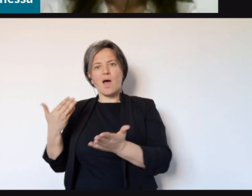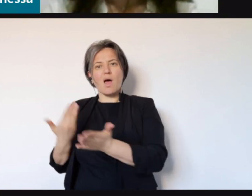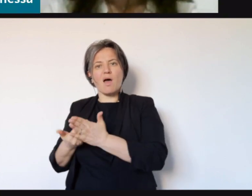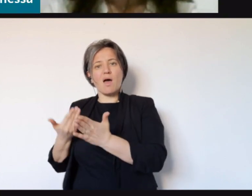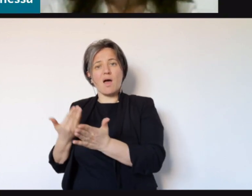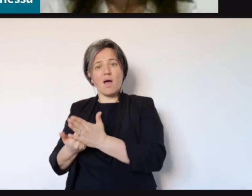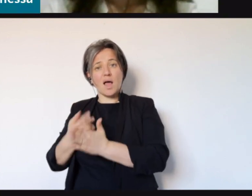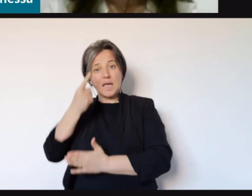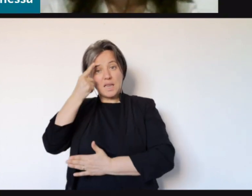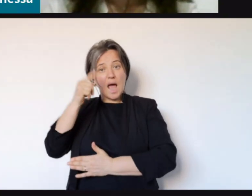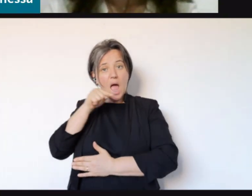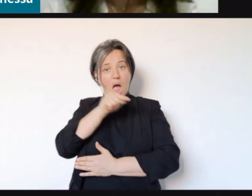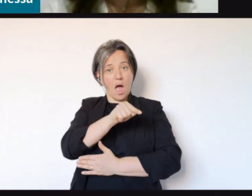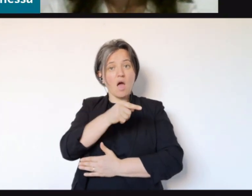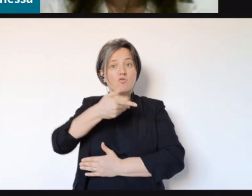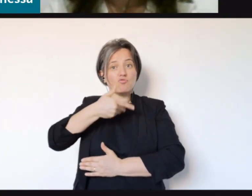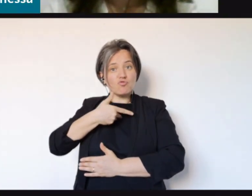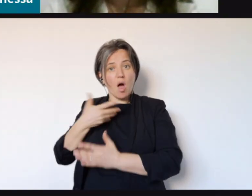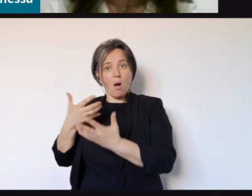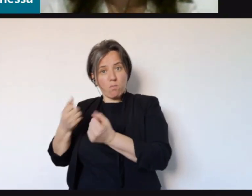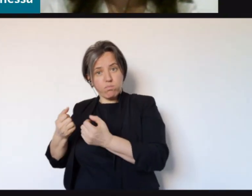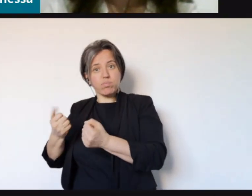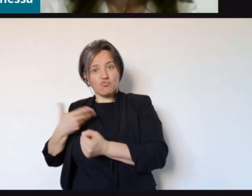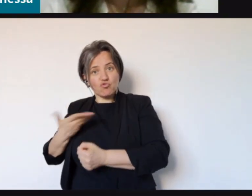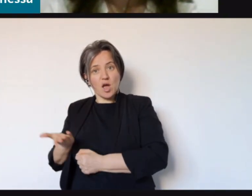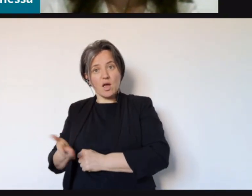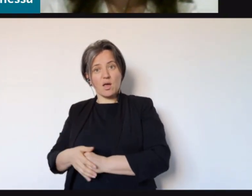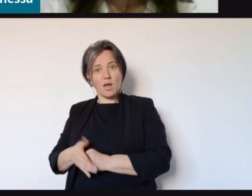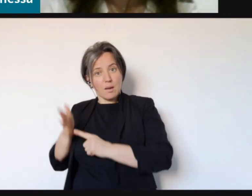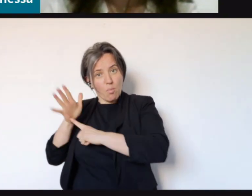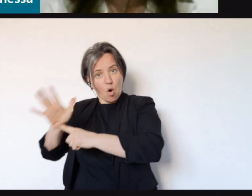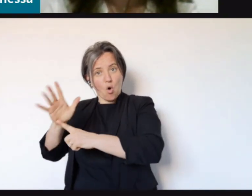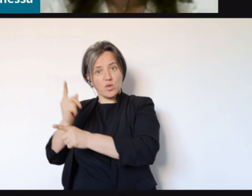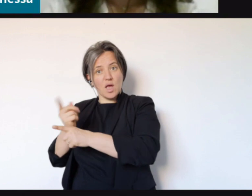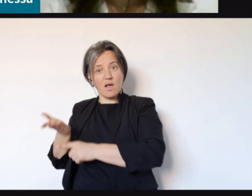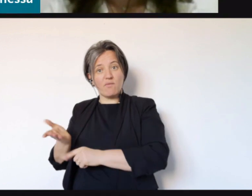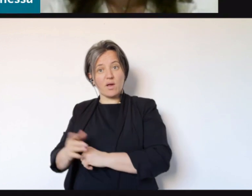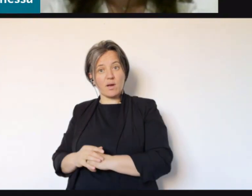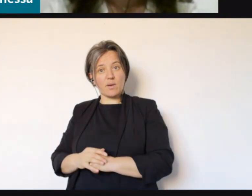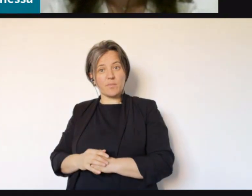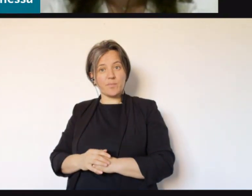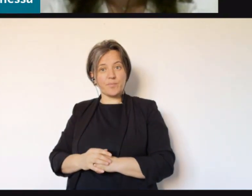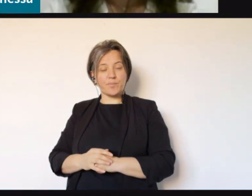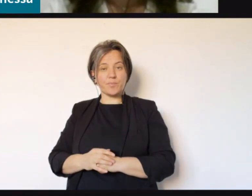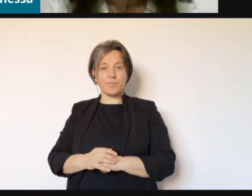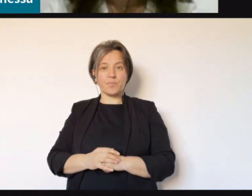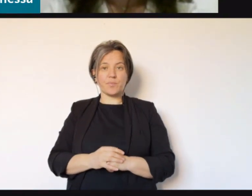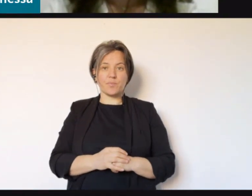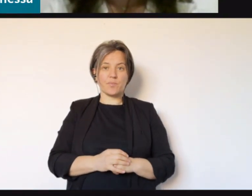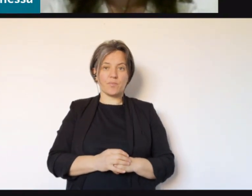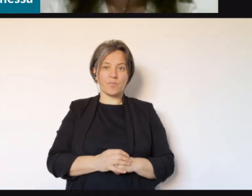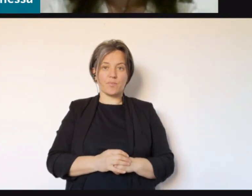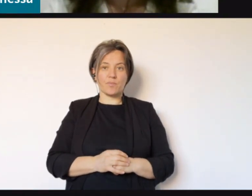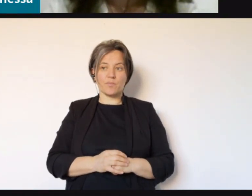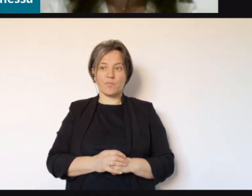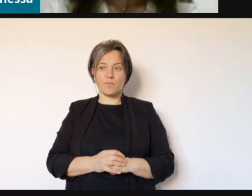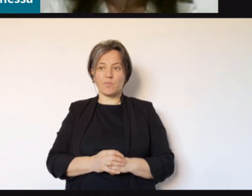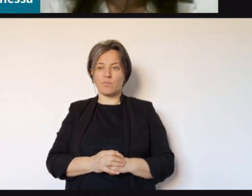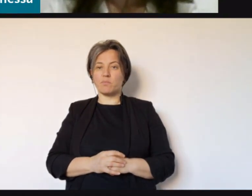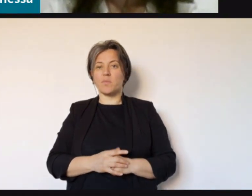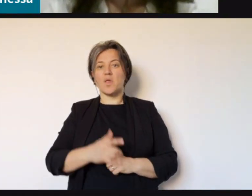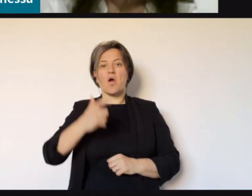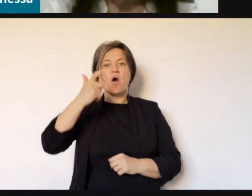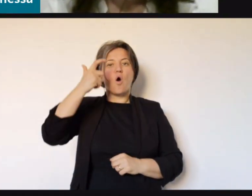a dimostrare che quelle idee sono o meno valide, sia